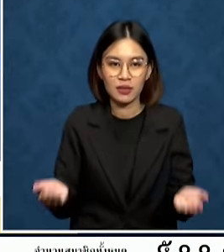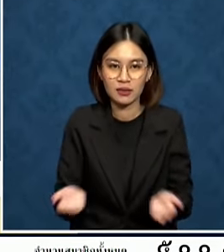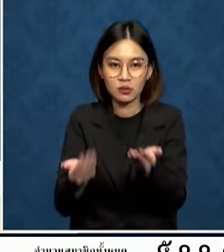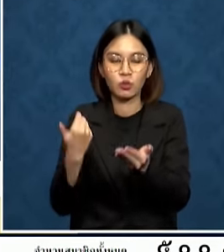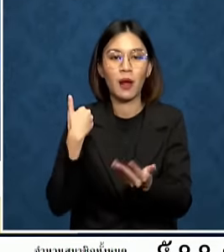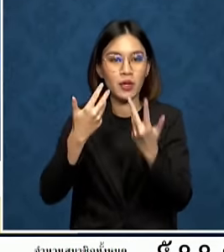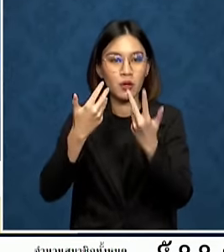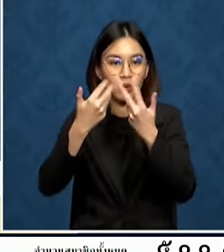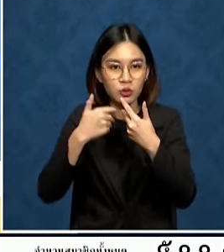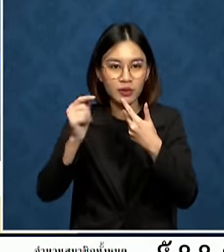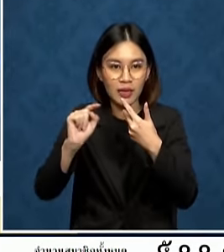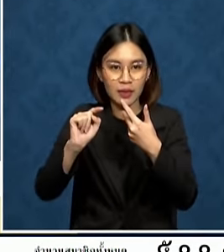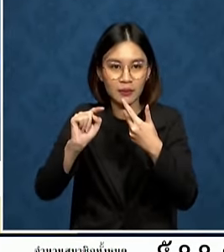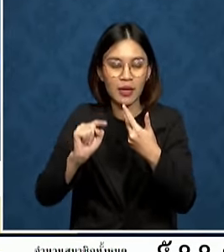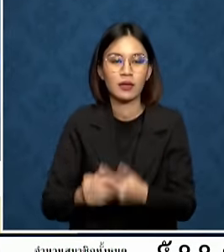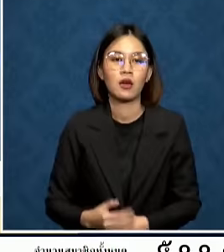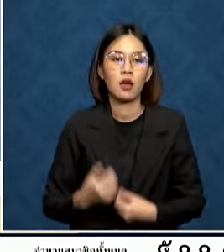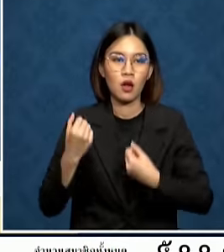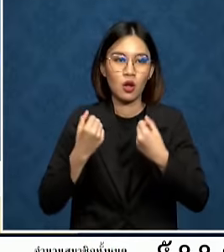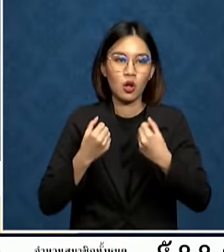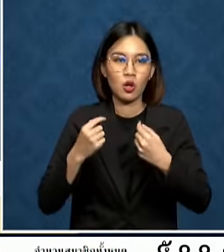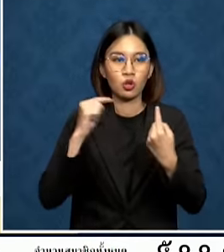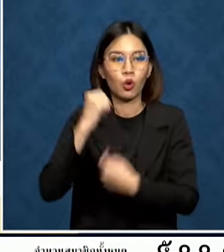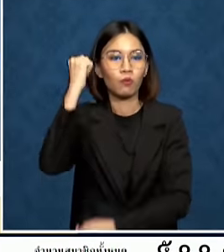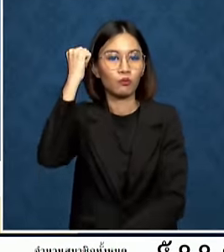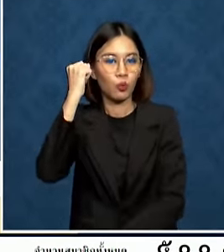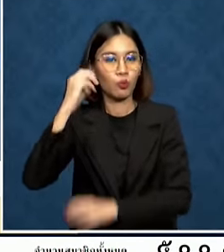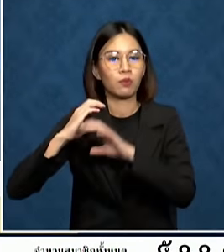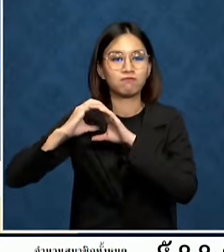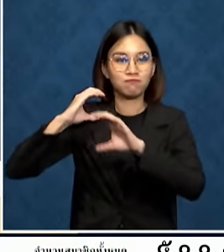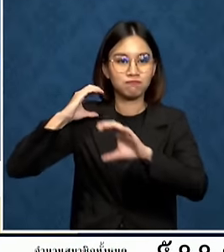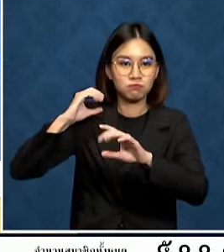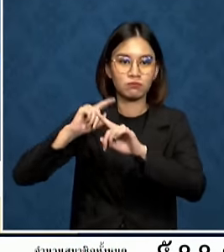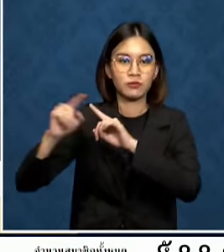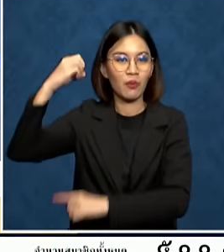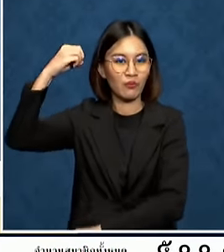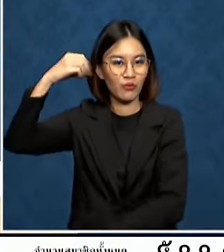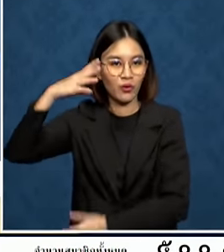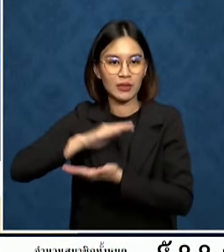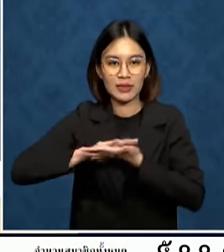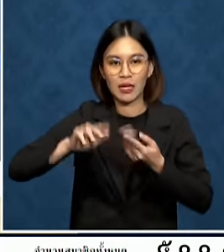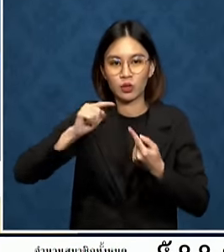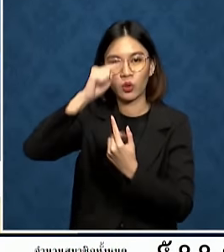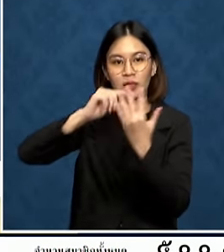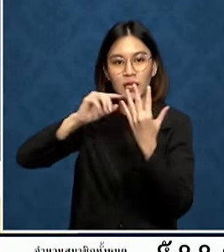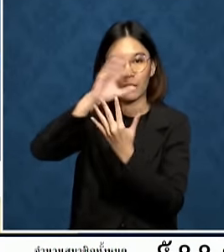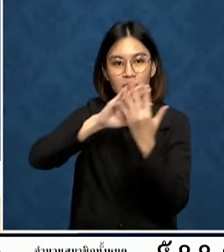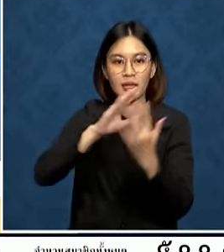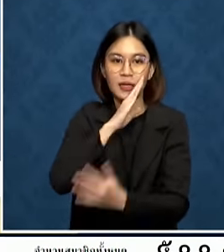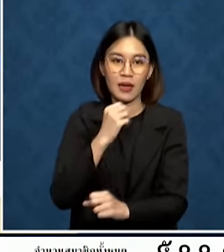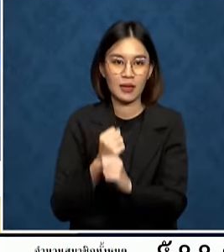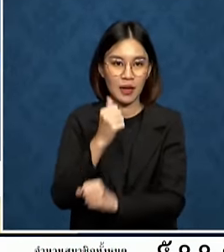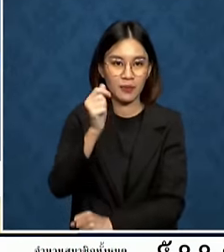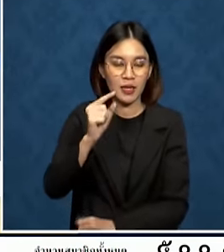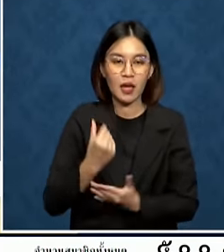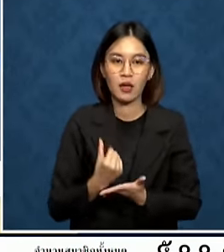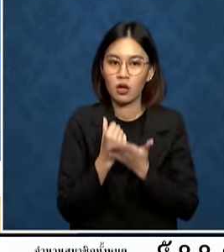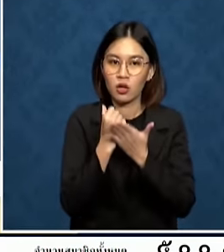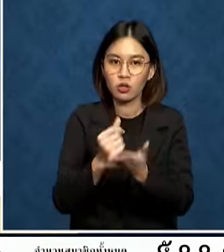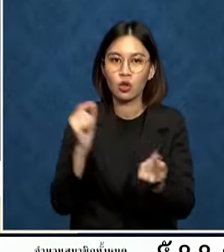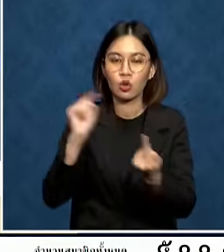อุตสาหรถขนส่งสาธารณะหรือรถบัสเนี่ยนะครับพลังงานสะอาดภายในประเทศถ้าท่านทำได้อย่างนี้จะช่วย